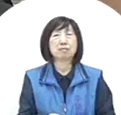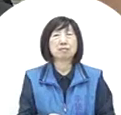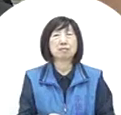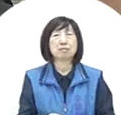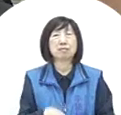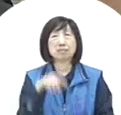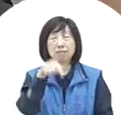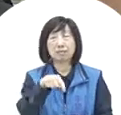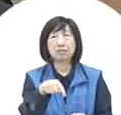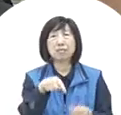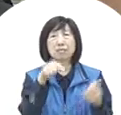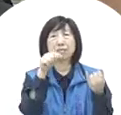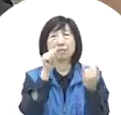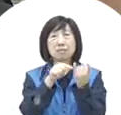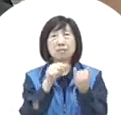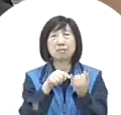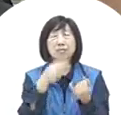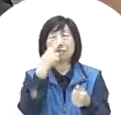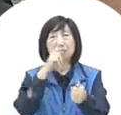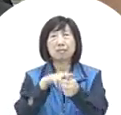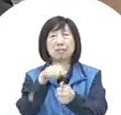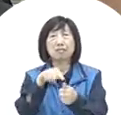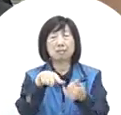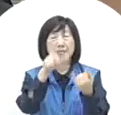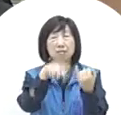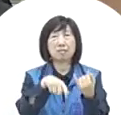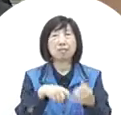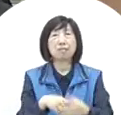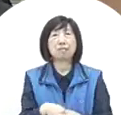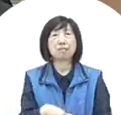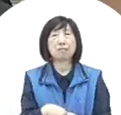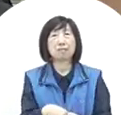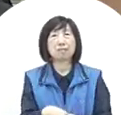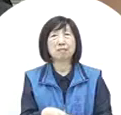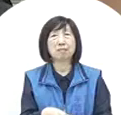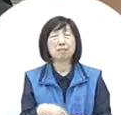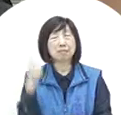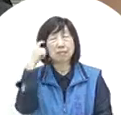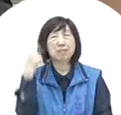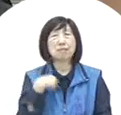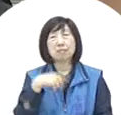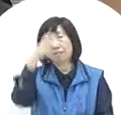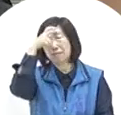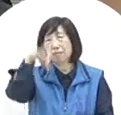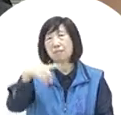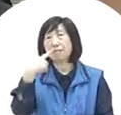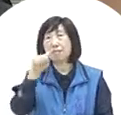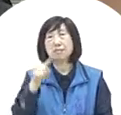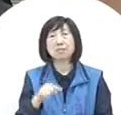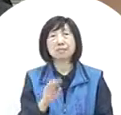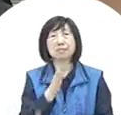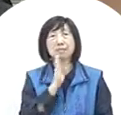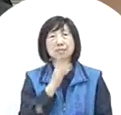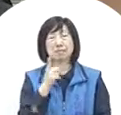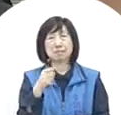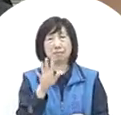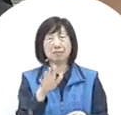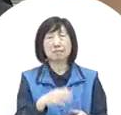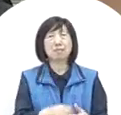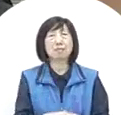这个被害人他想要报案之后，而且做了相关的情形之